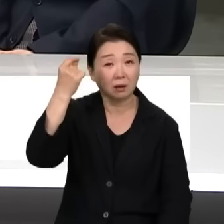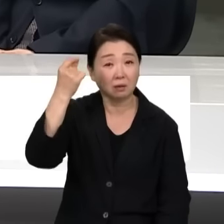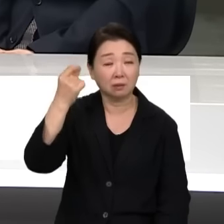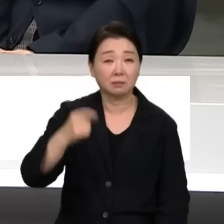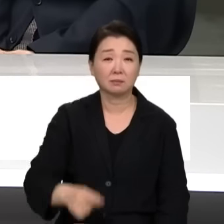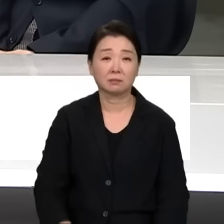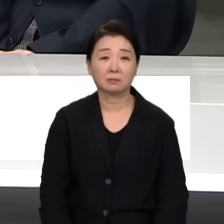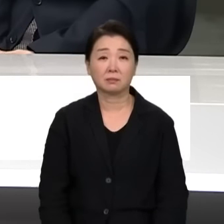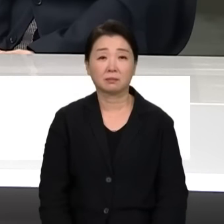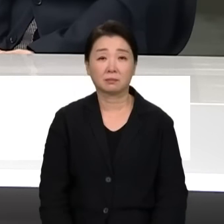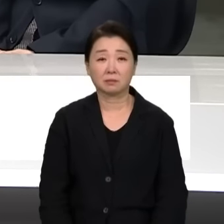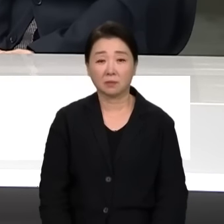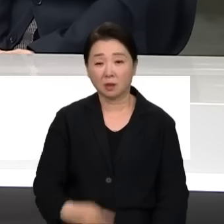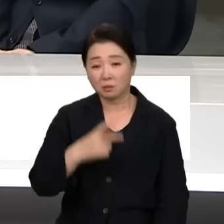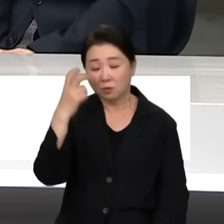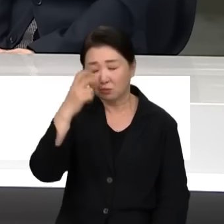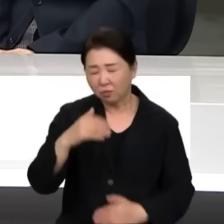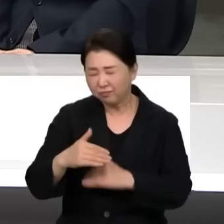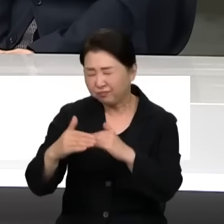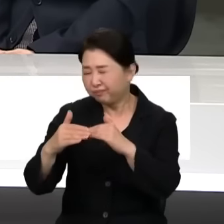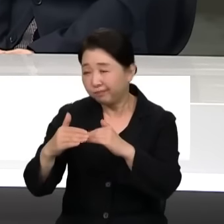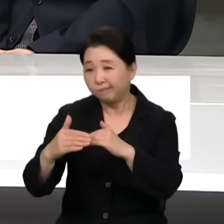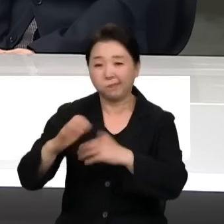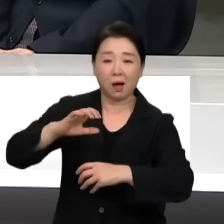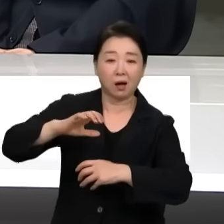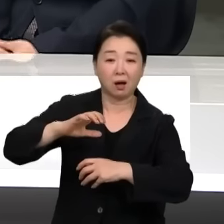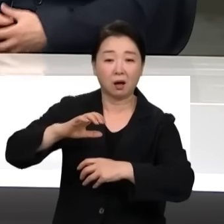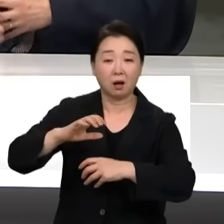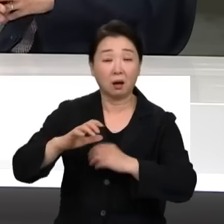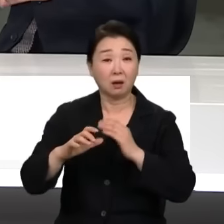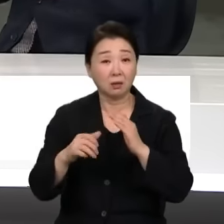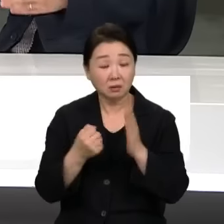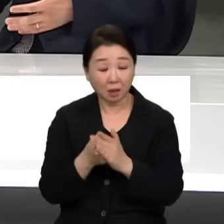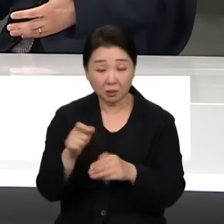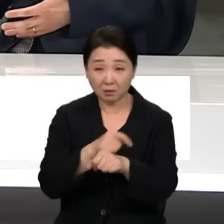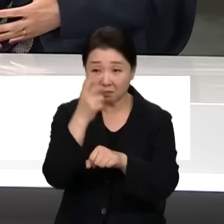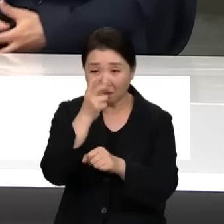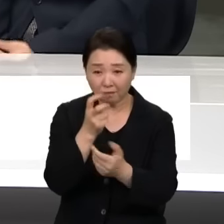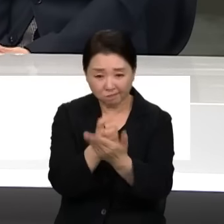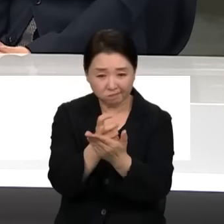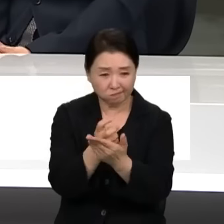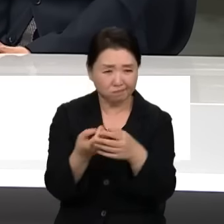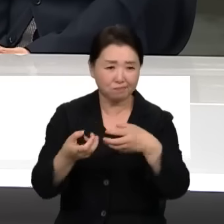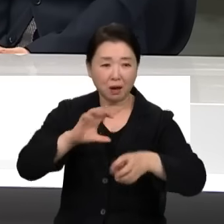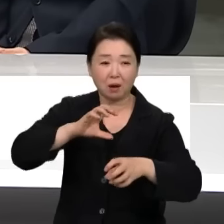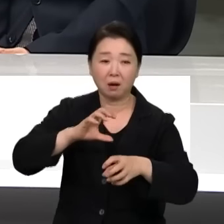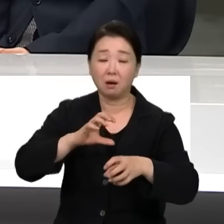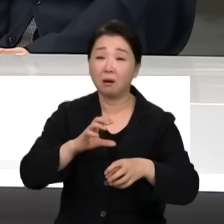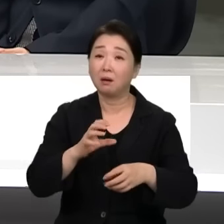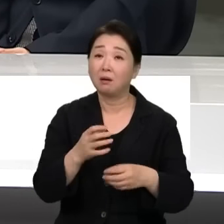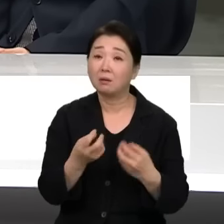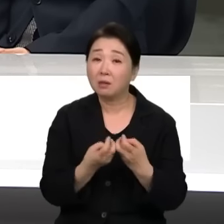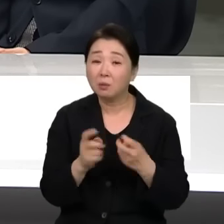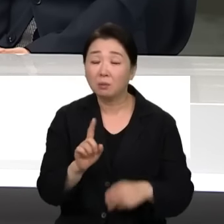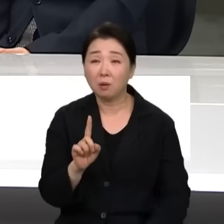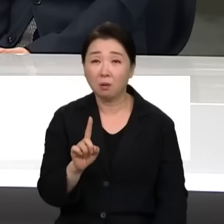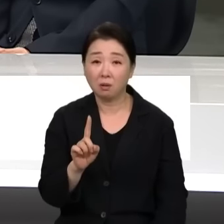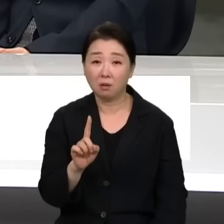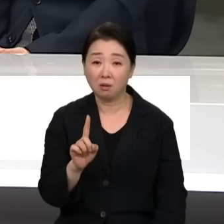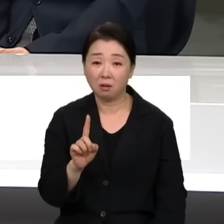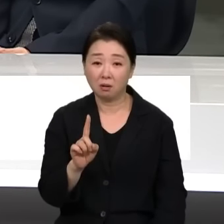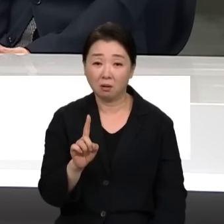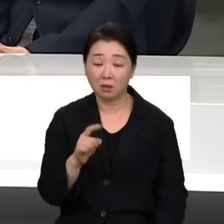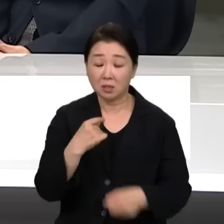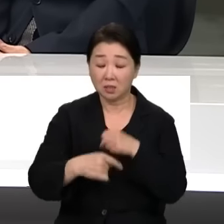했었습니다 근데 이제 가 제대로 되지 않고 또 특검도 계속 무산되고 이렇게 되면서 이제 1년이 다돼 가는데